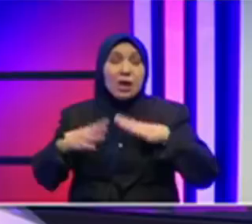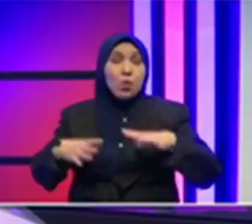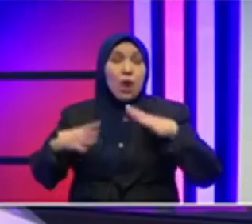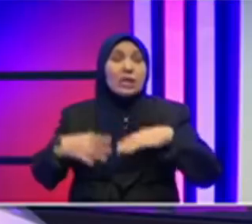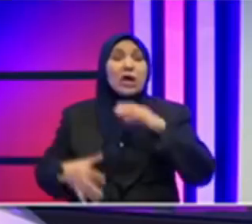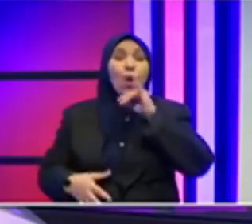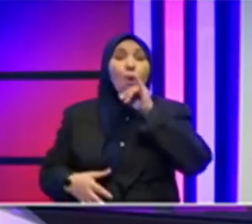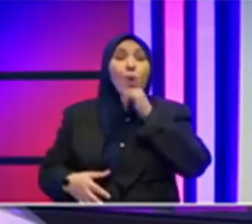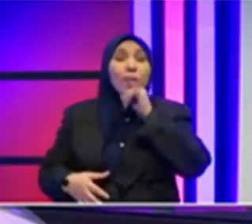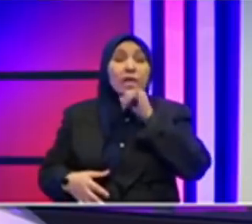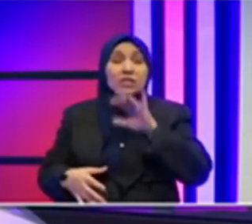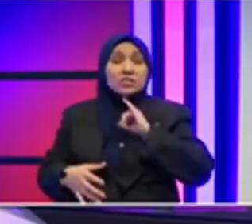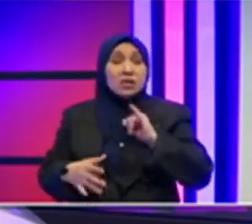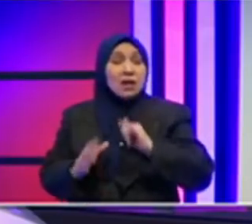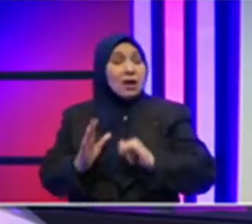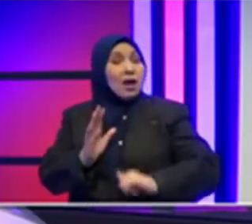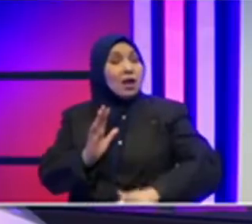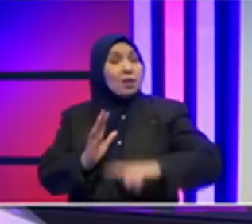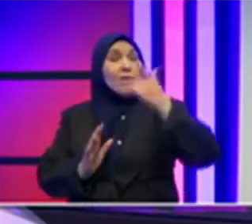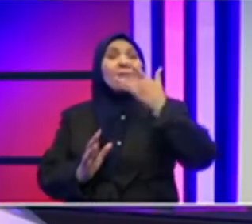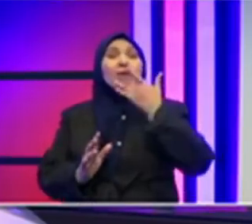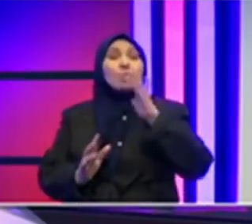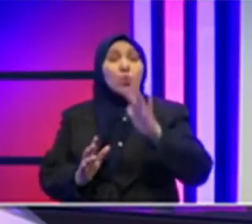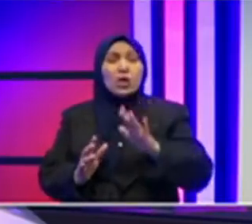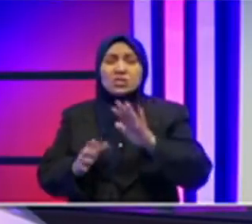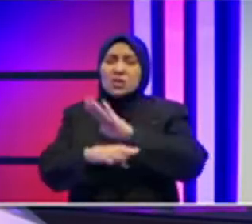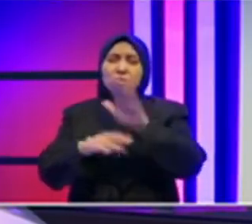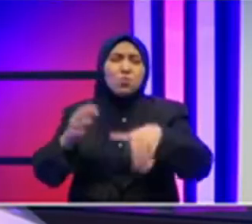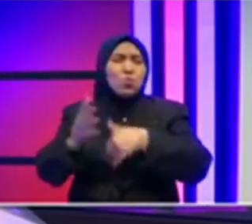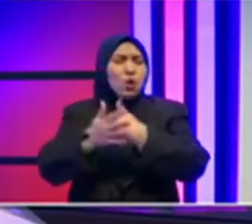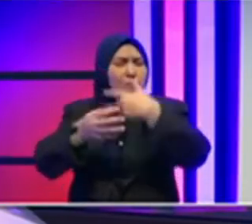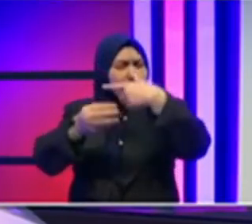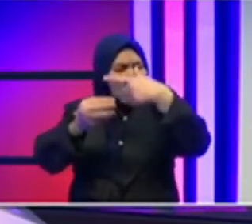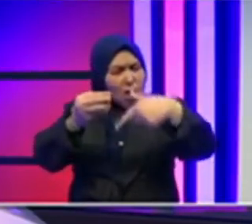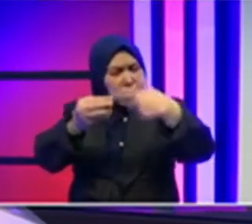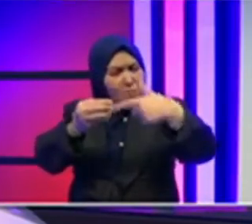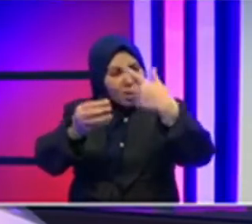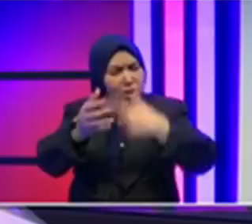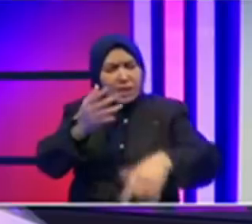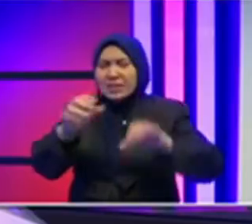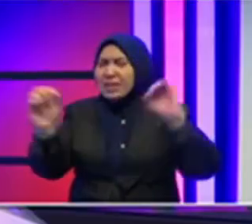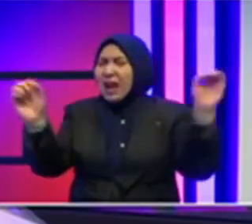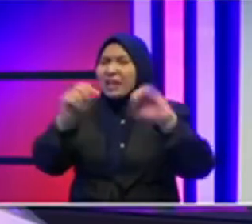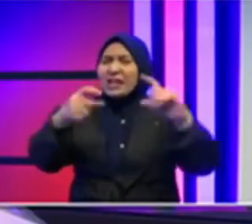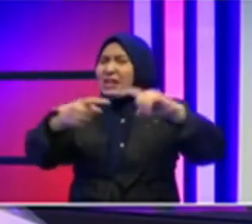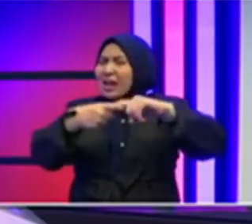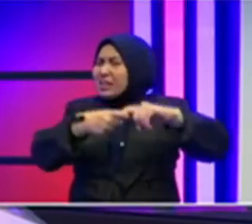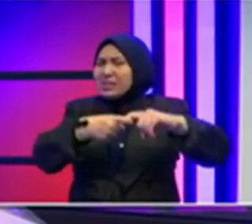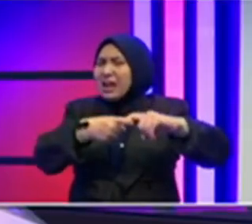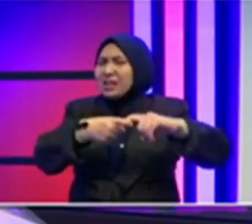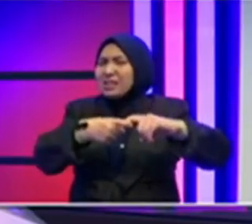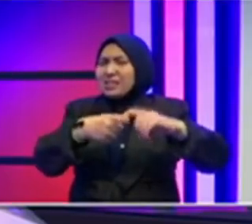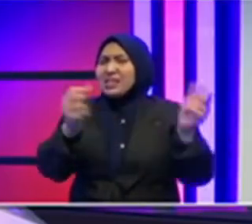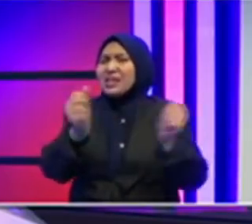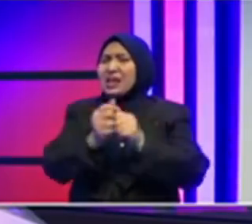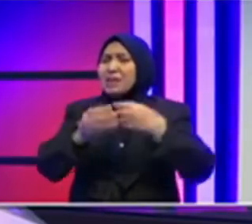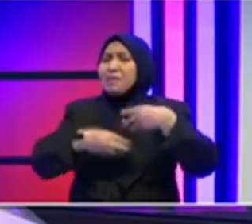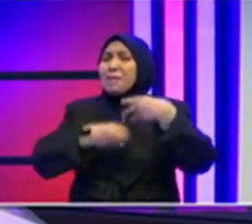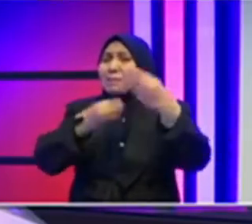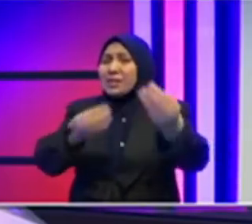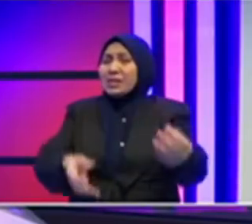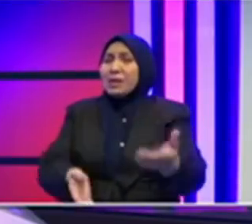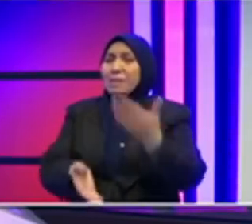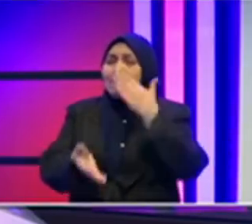oren agar saya lebih bertuah. Semua perkara-perkara itu tidak ada kaitan dengan memberi mudarat,